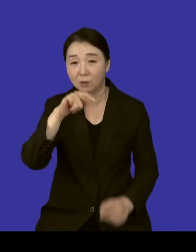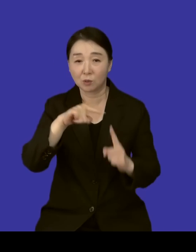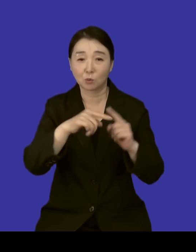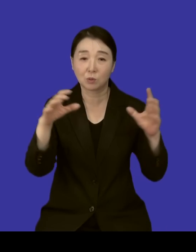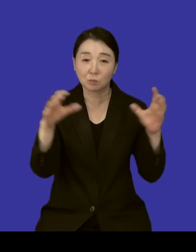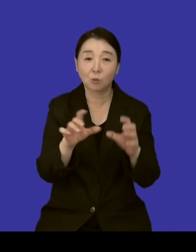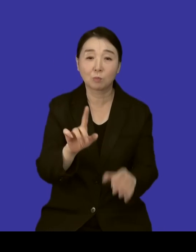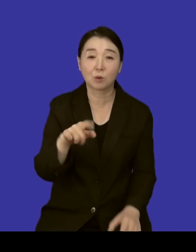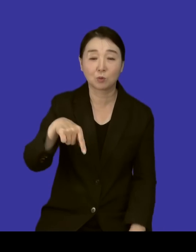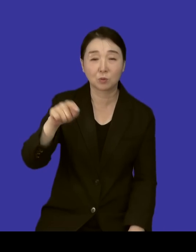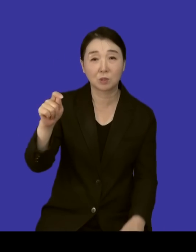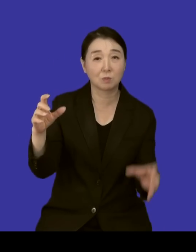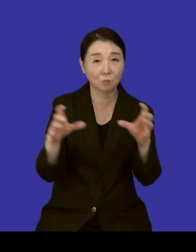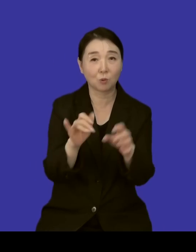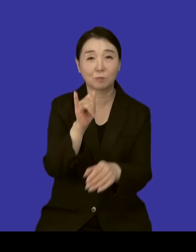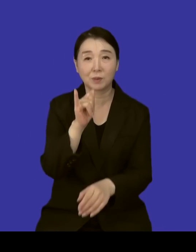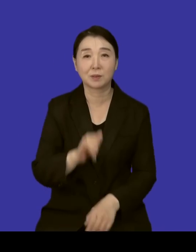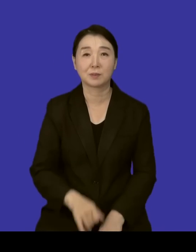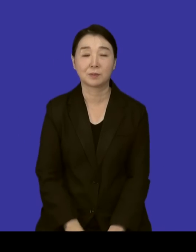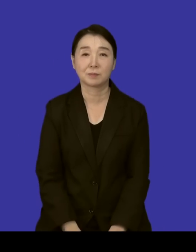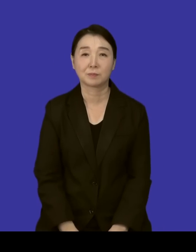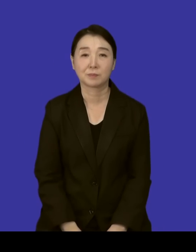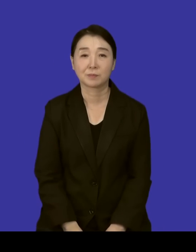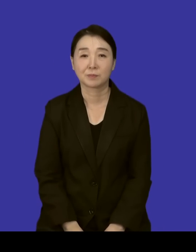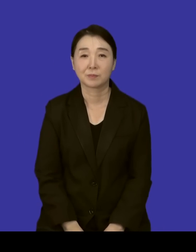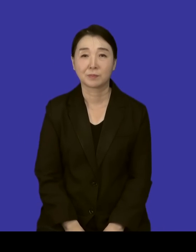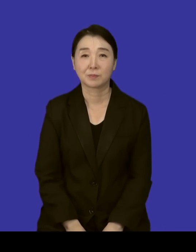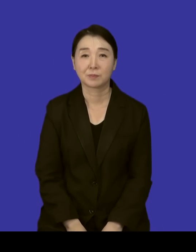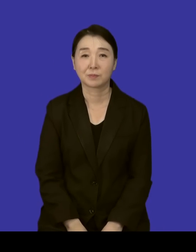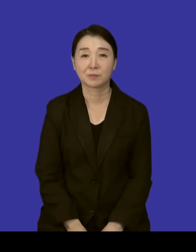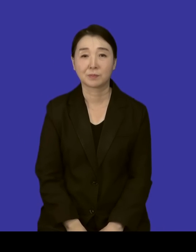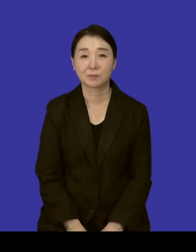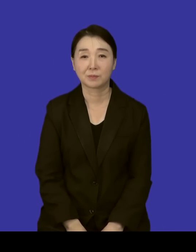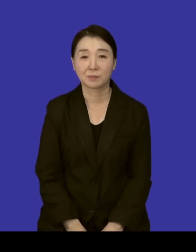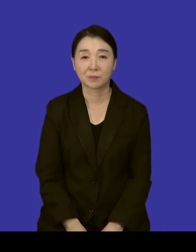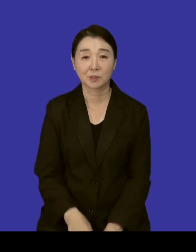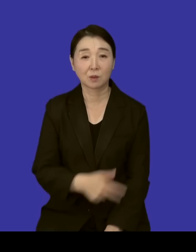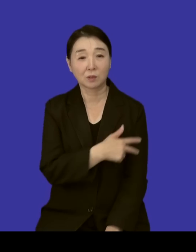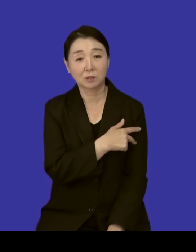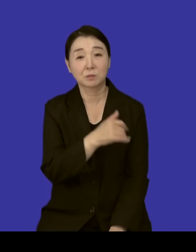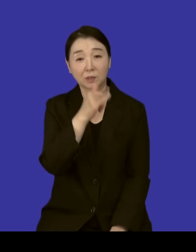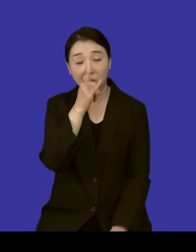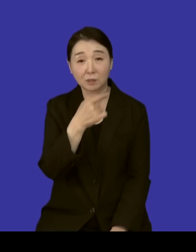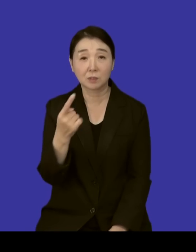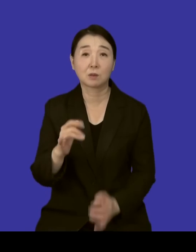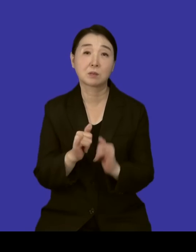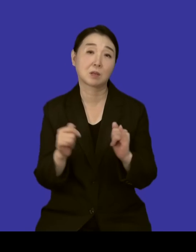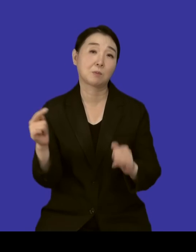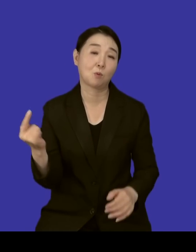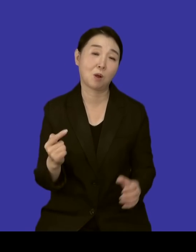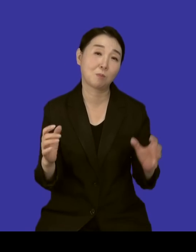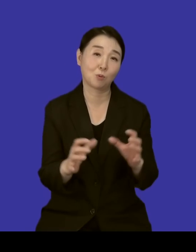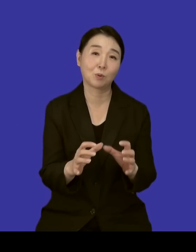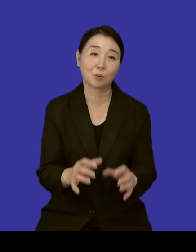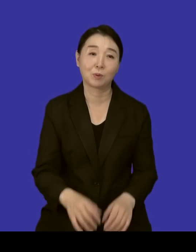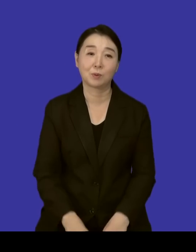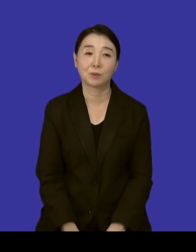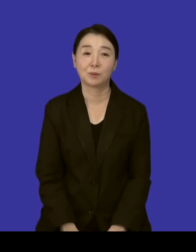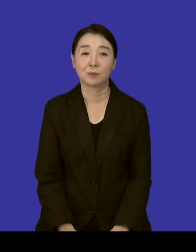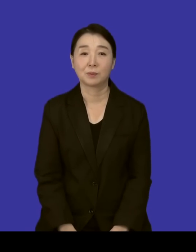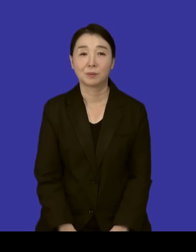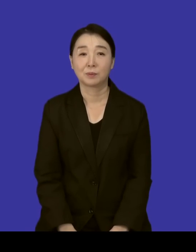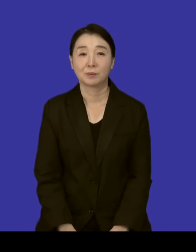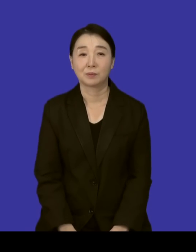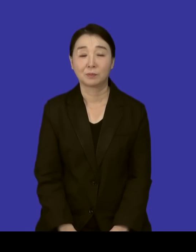모임을 이제 좀 큐티 모임을 하게 됐거든요. 예. 그러니까 거기 집사가 하는데 1000명이 온 거예요. 1000명이.